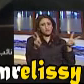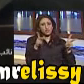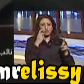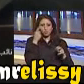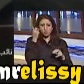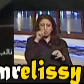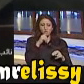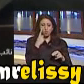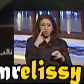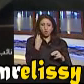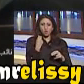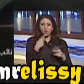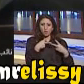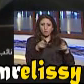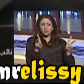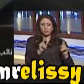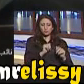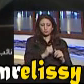الله